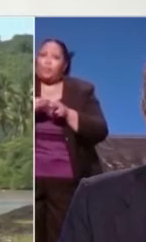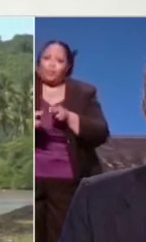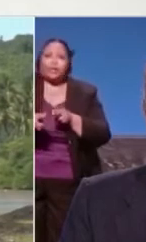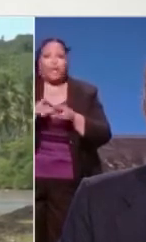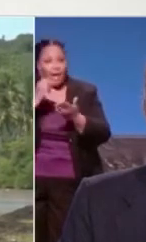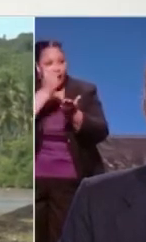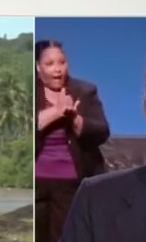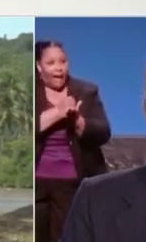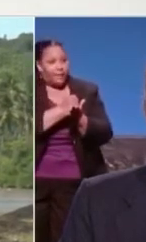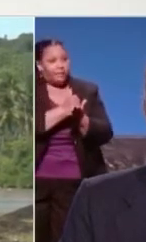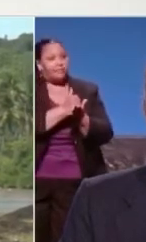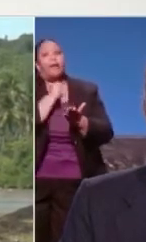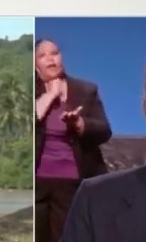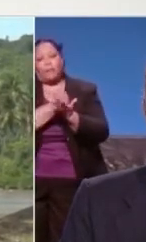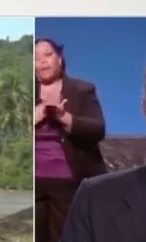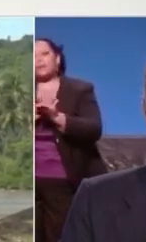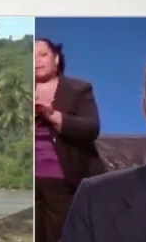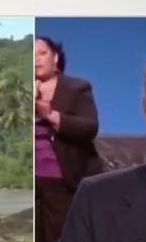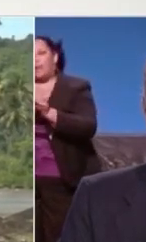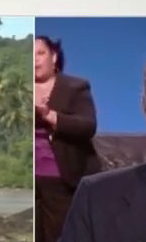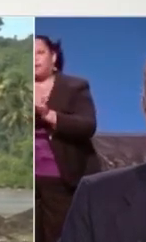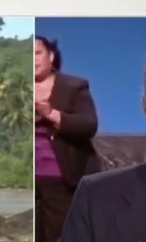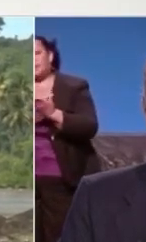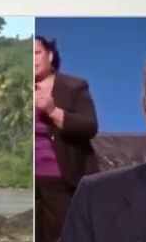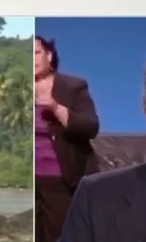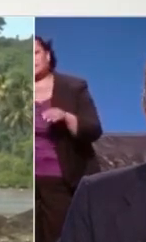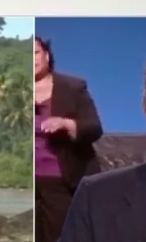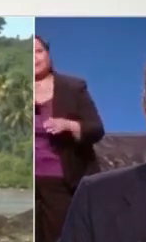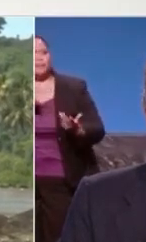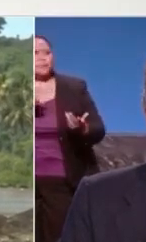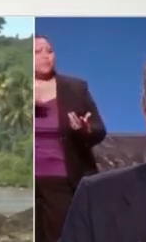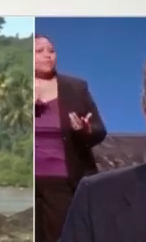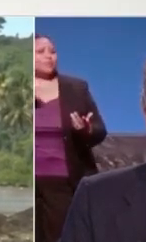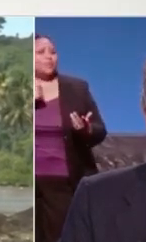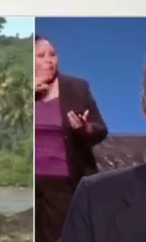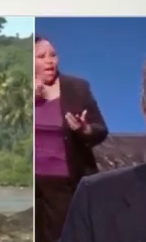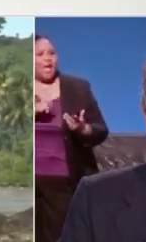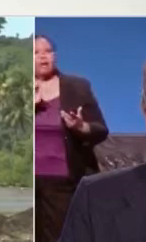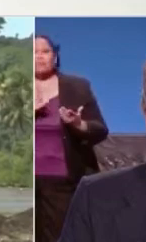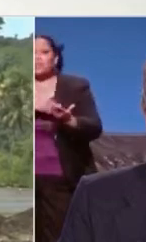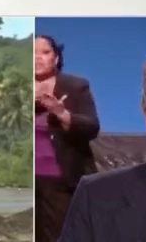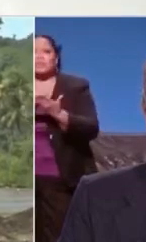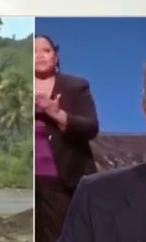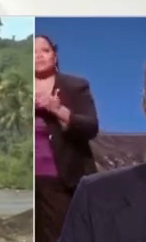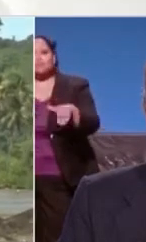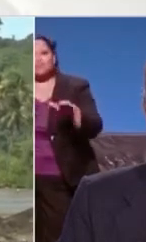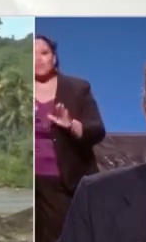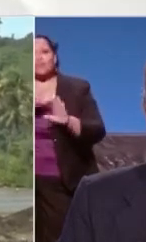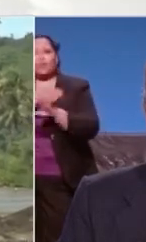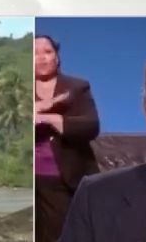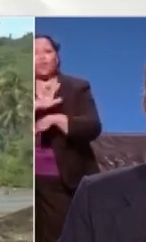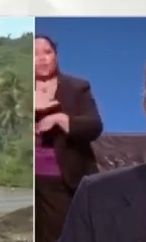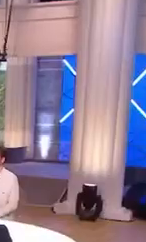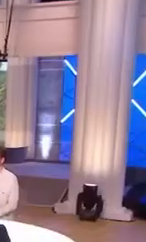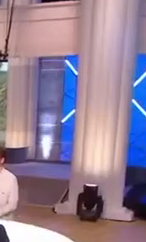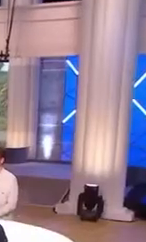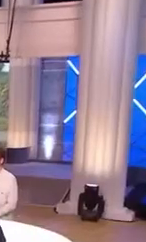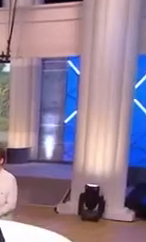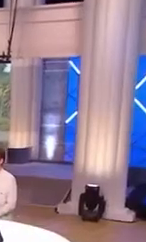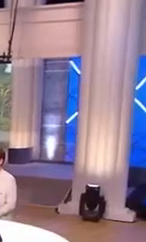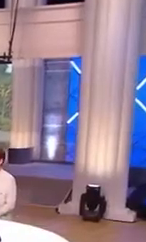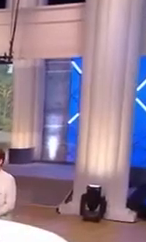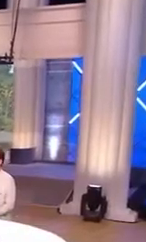pays? Qui a souffert pour ce pays? Donc voilà, et ça vaut pour toutes les métropoles